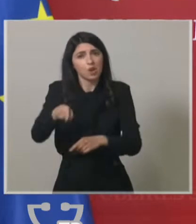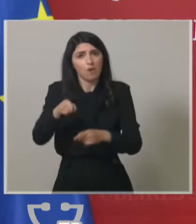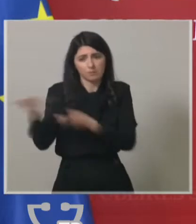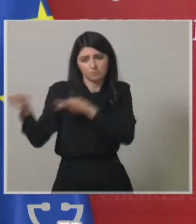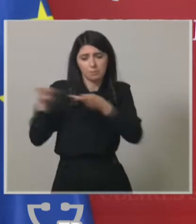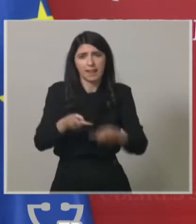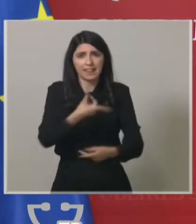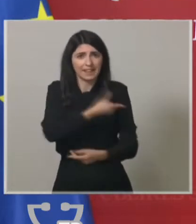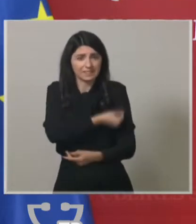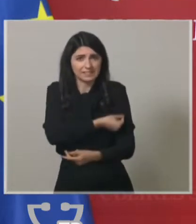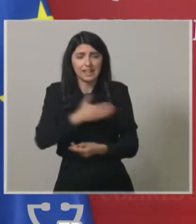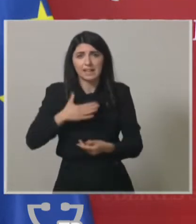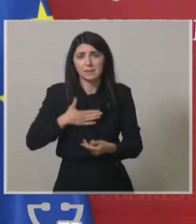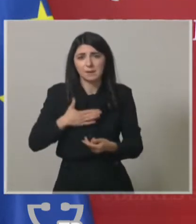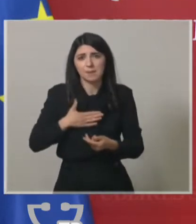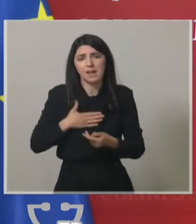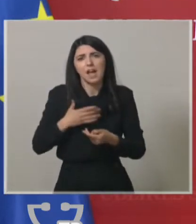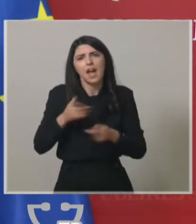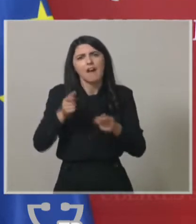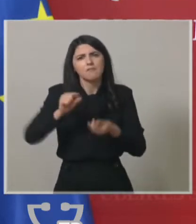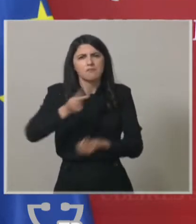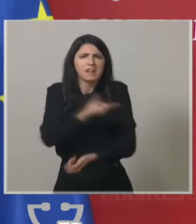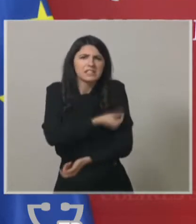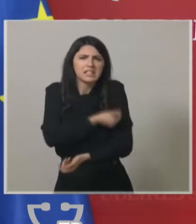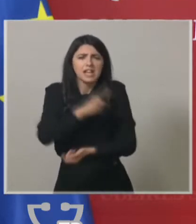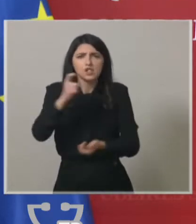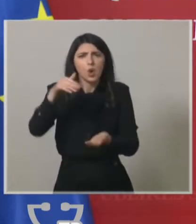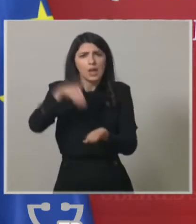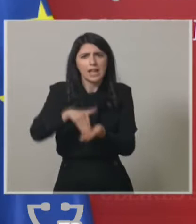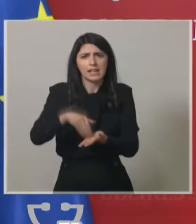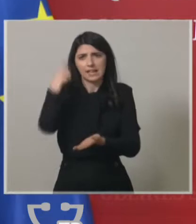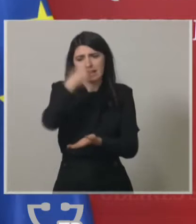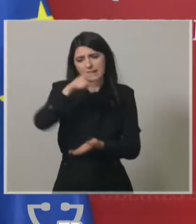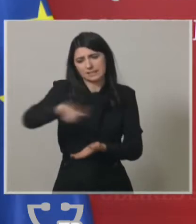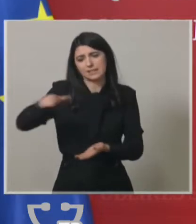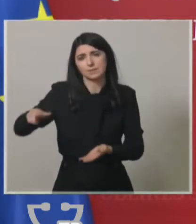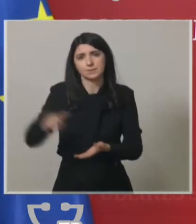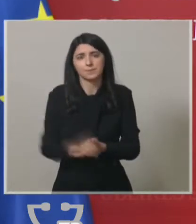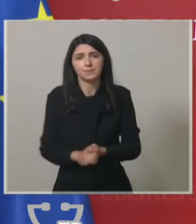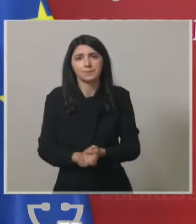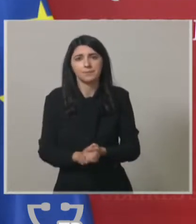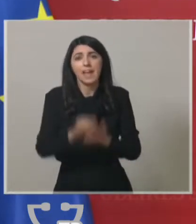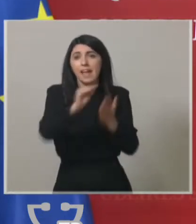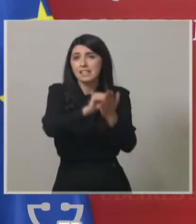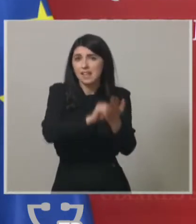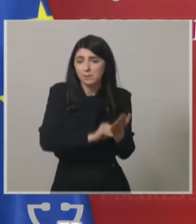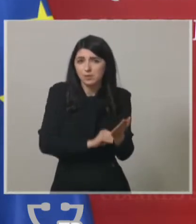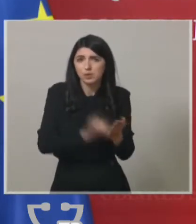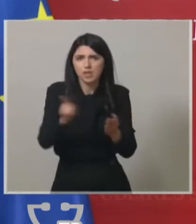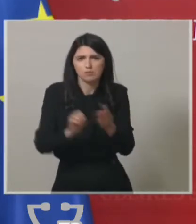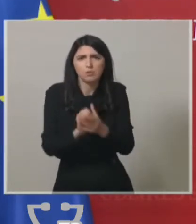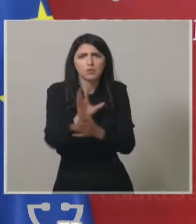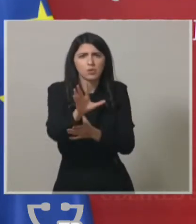пратка на вакцини имаме вакцини за 100.000 лица. Записот за